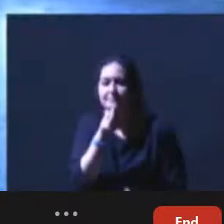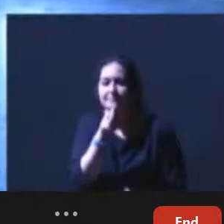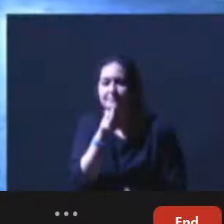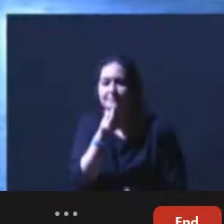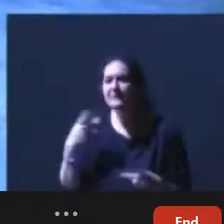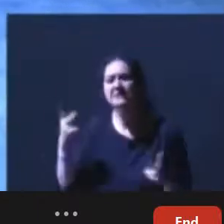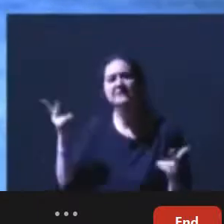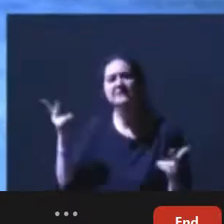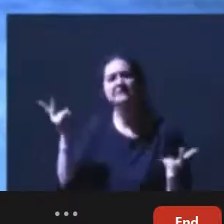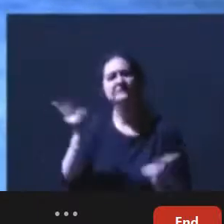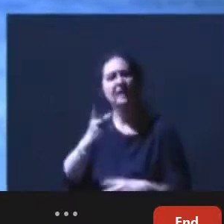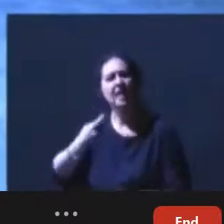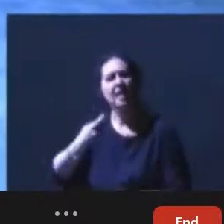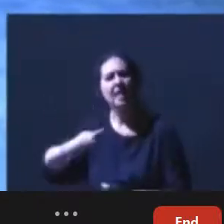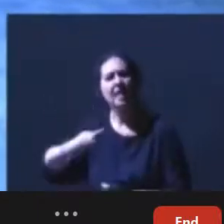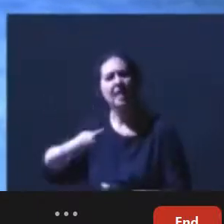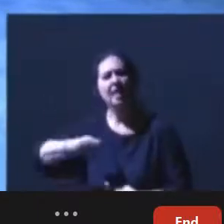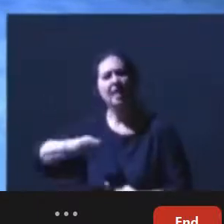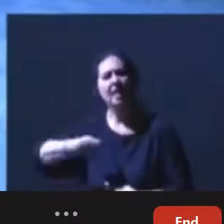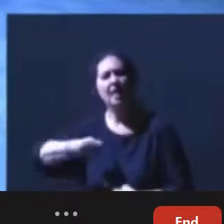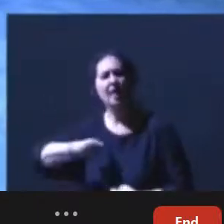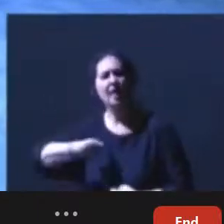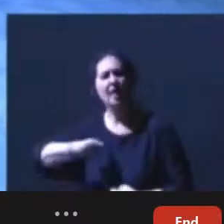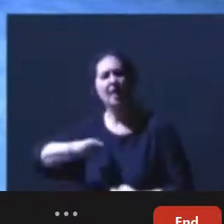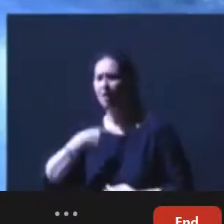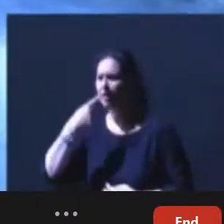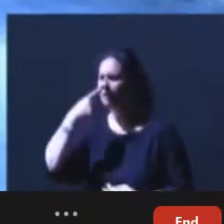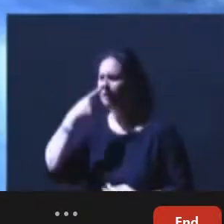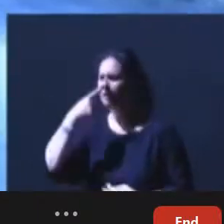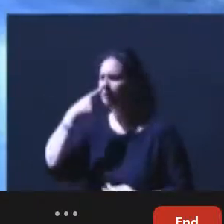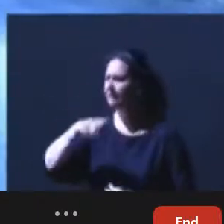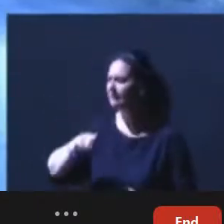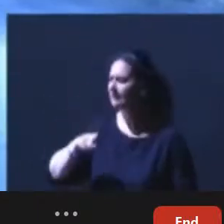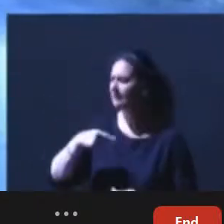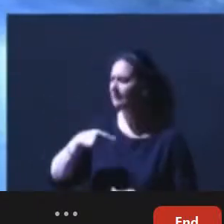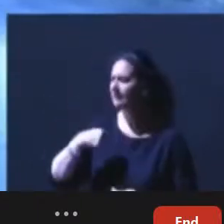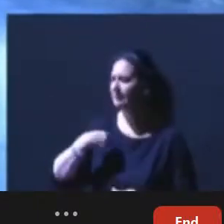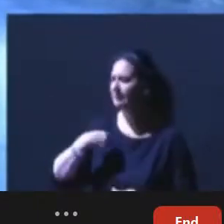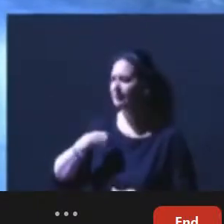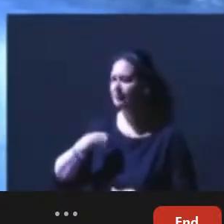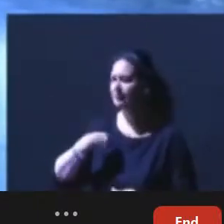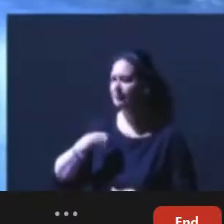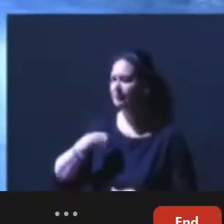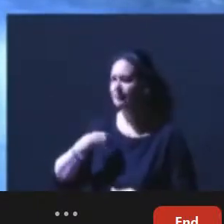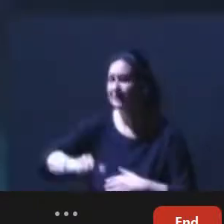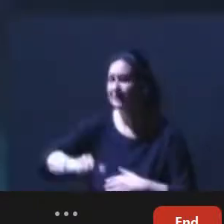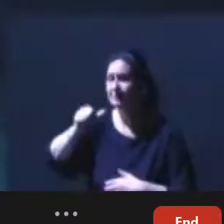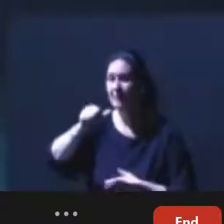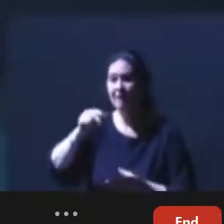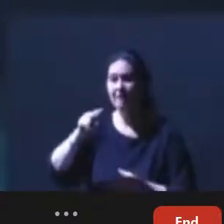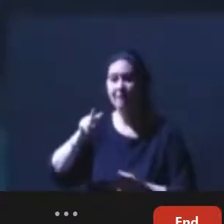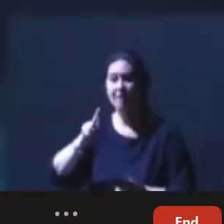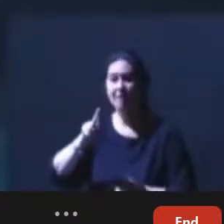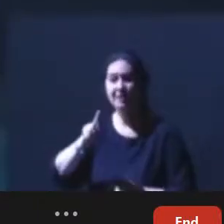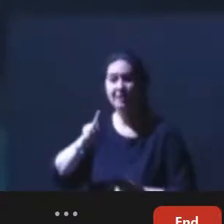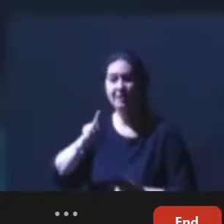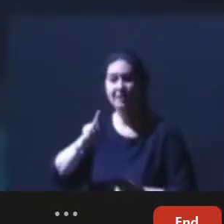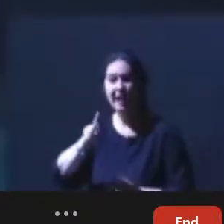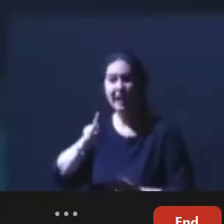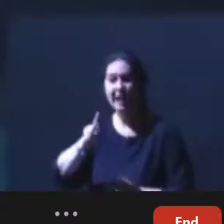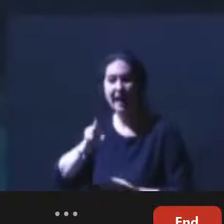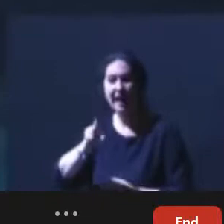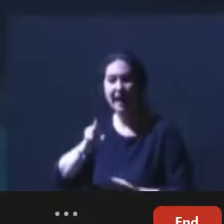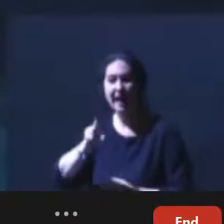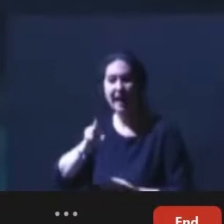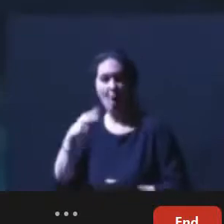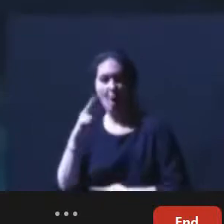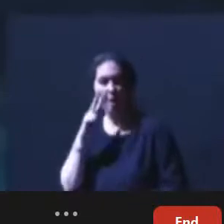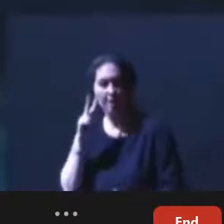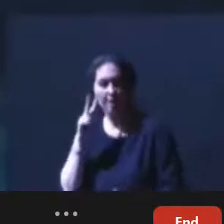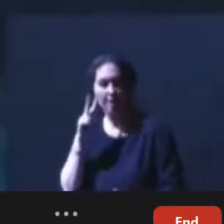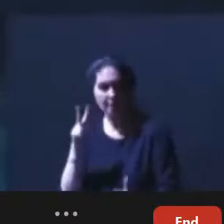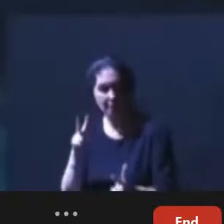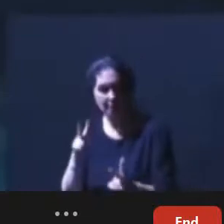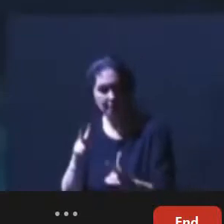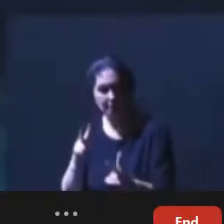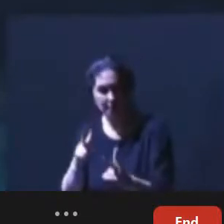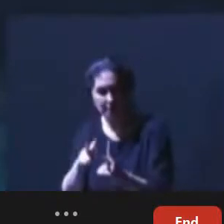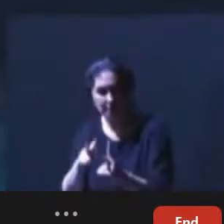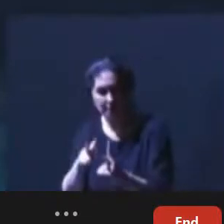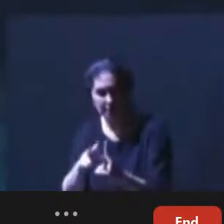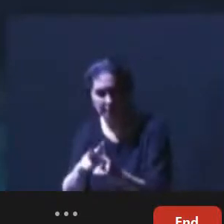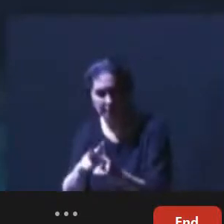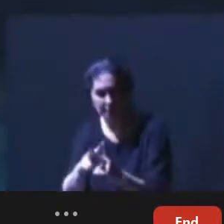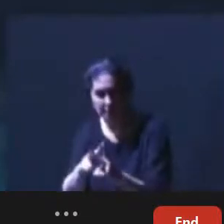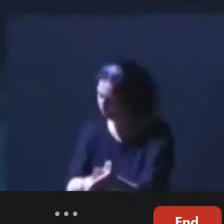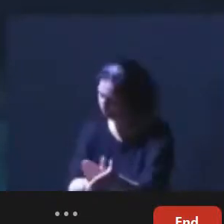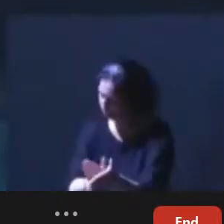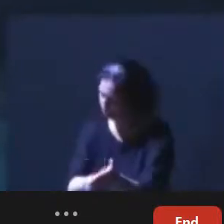tạo ra được một cái kiệt tác về hương liệu. Và những cái hương vị mà anh ấy tạo ra được thì nó